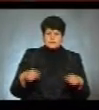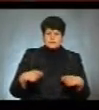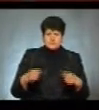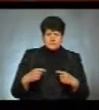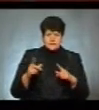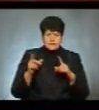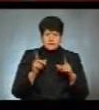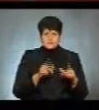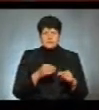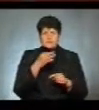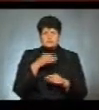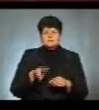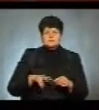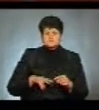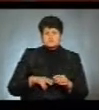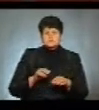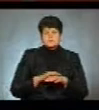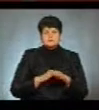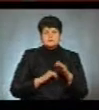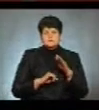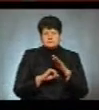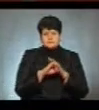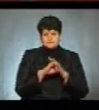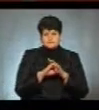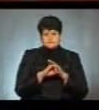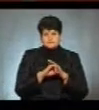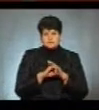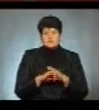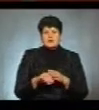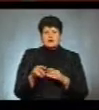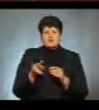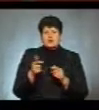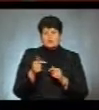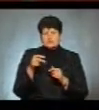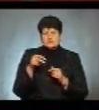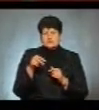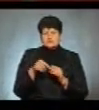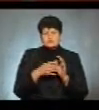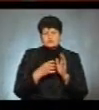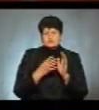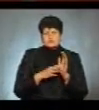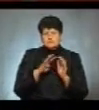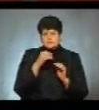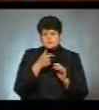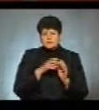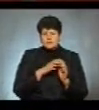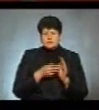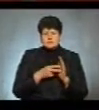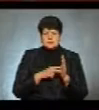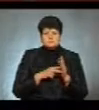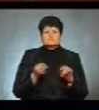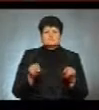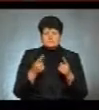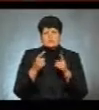директор благодійного фонду «Карітас Тернопіль» отець Андрій Марчук. У грудні 1994 року було